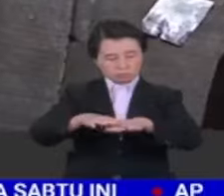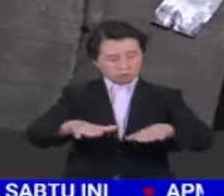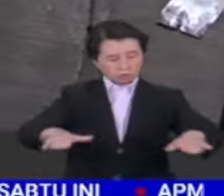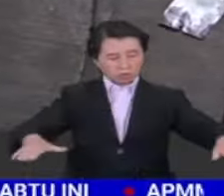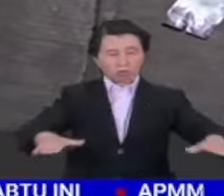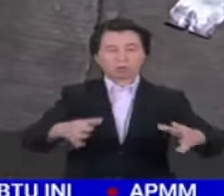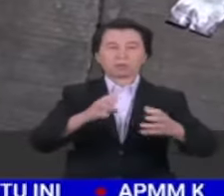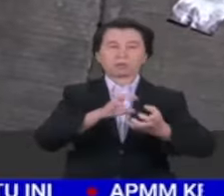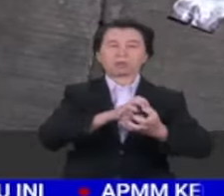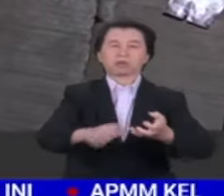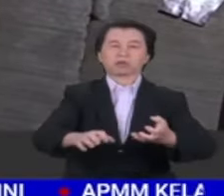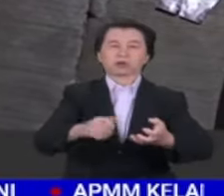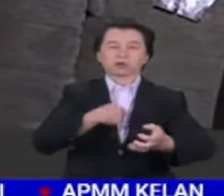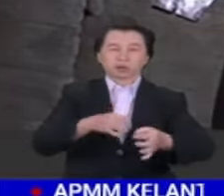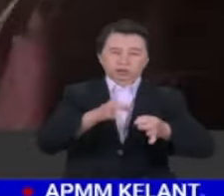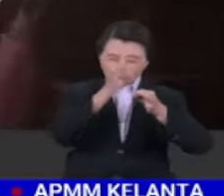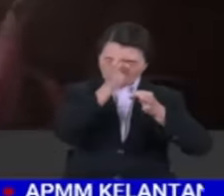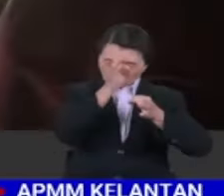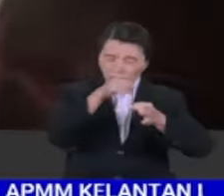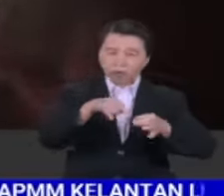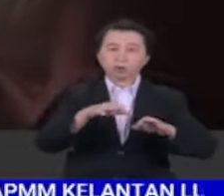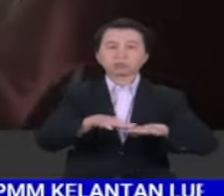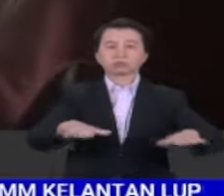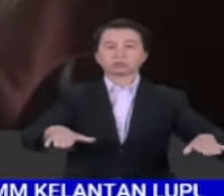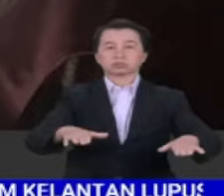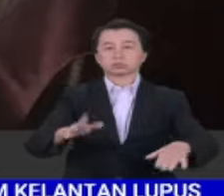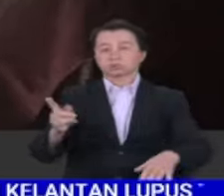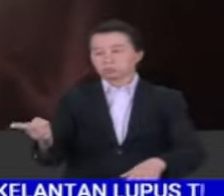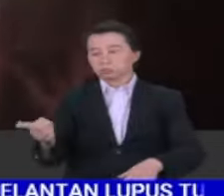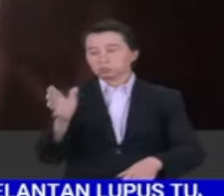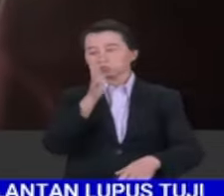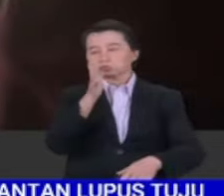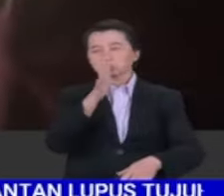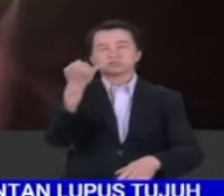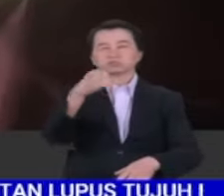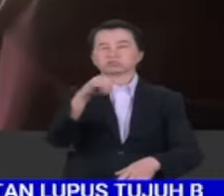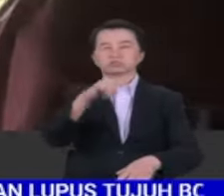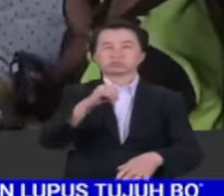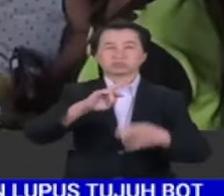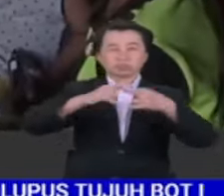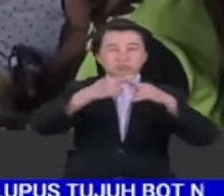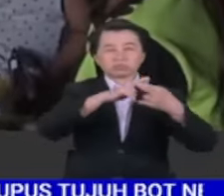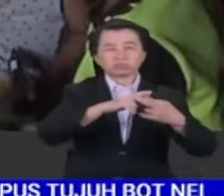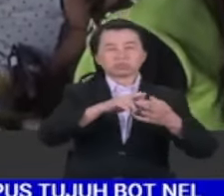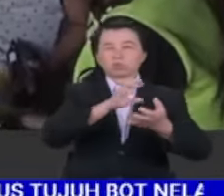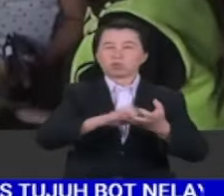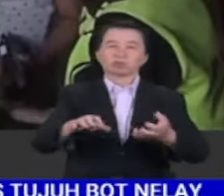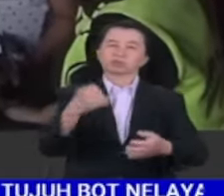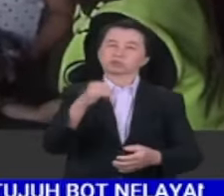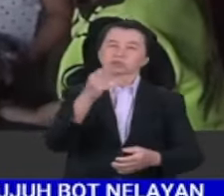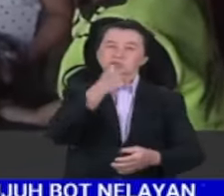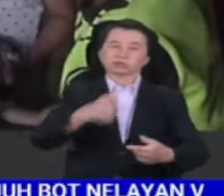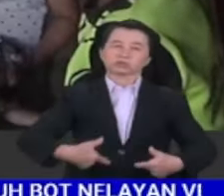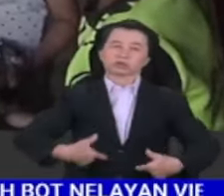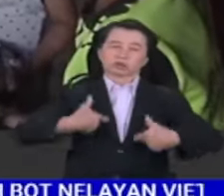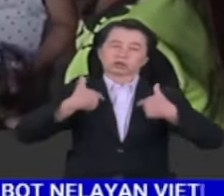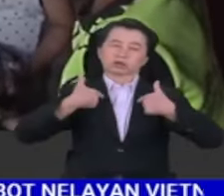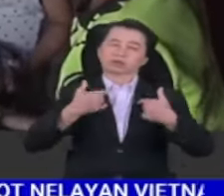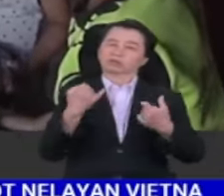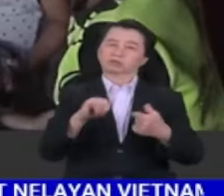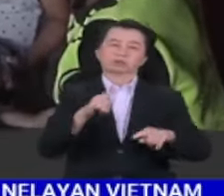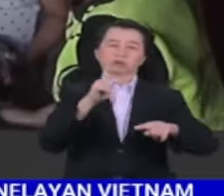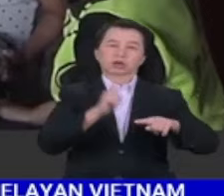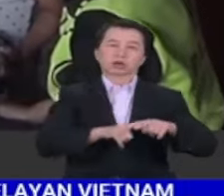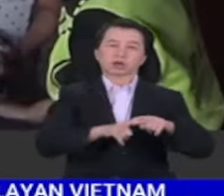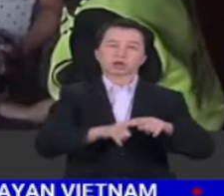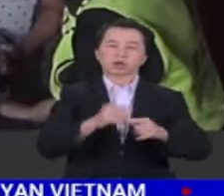yang rebut serta berlubang ujar Rohana dia tidak mampu untuk memperbaiki kerusakan karena kehidupan hanya bergantung